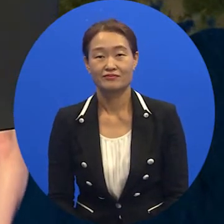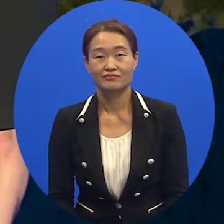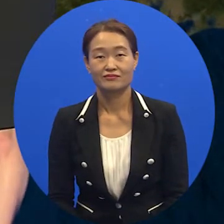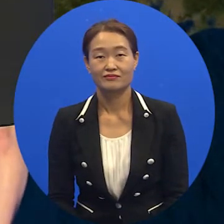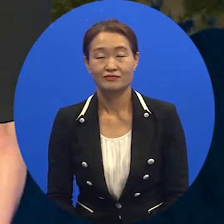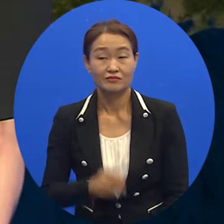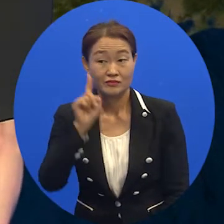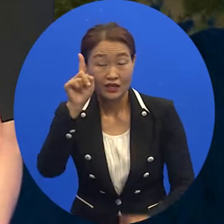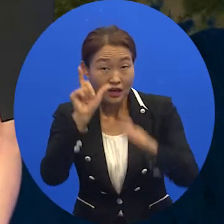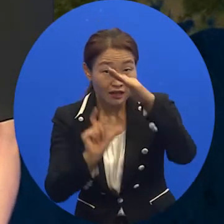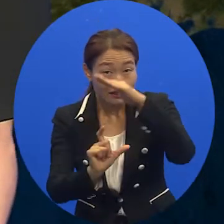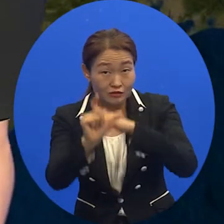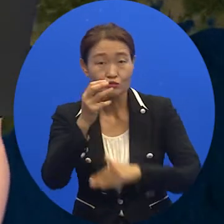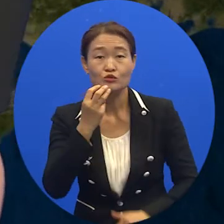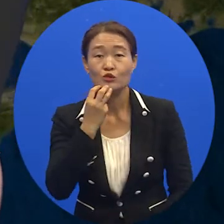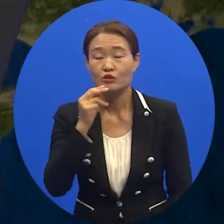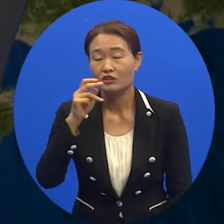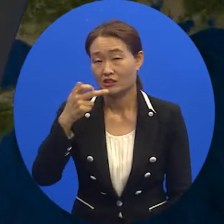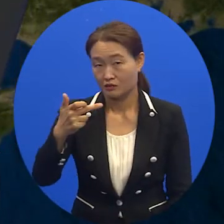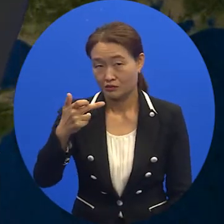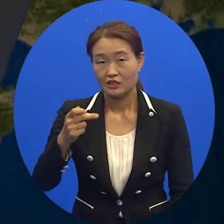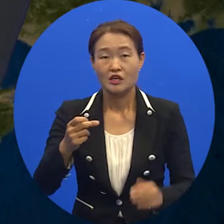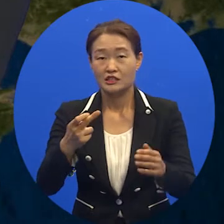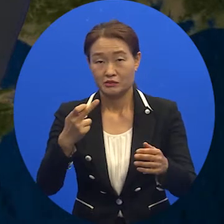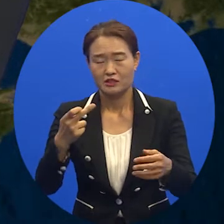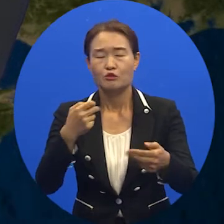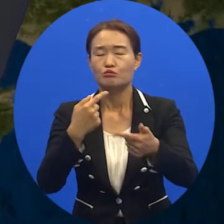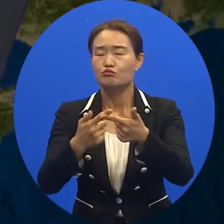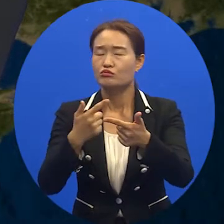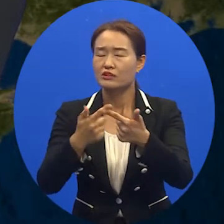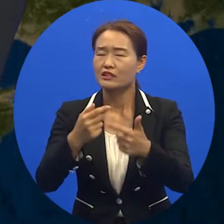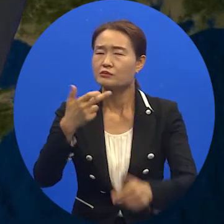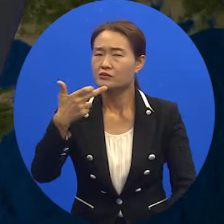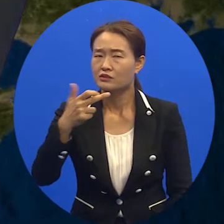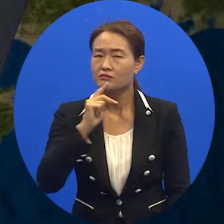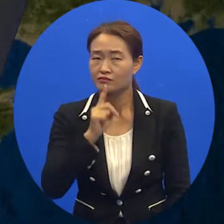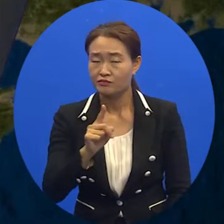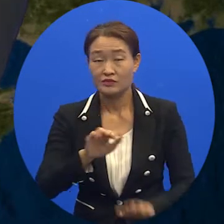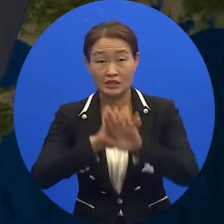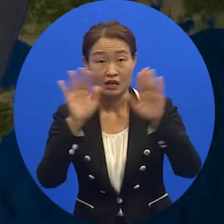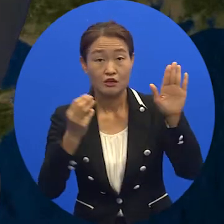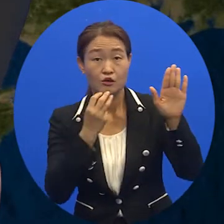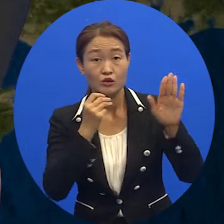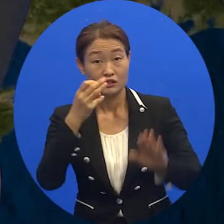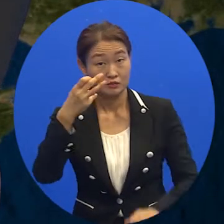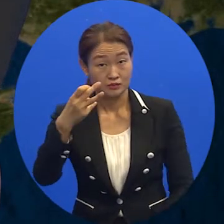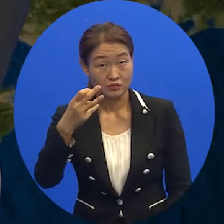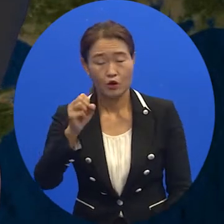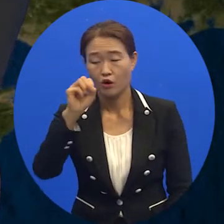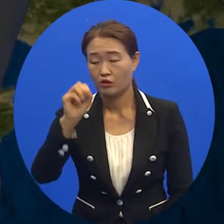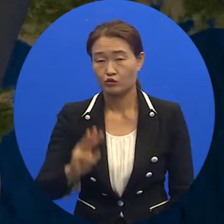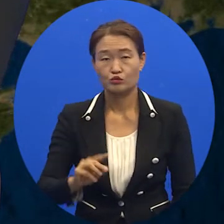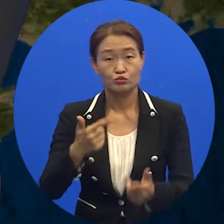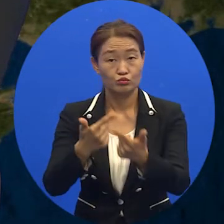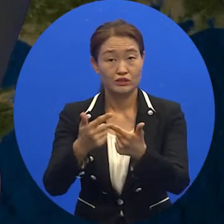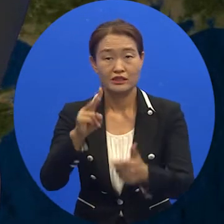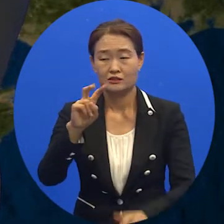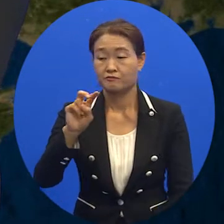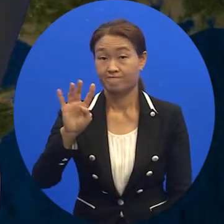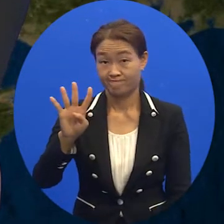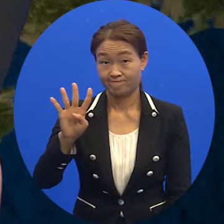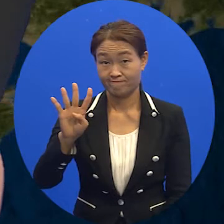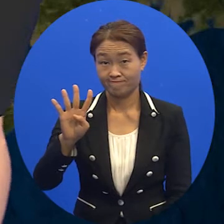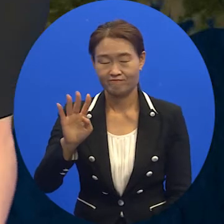예상됩니다. 내일 아침 기온 서울은 12도, 부산 17도가 예상되고, 한낮에는 서울 23도, 광주와